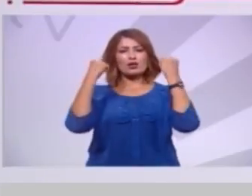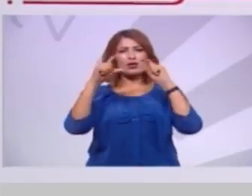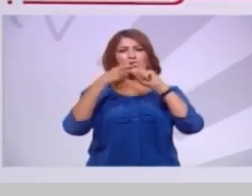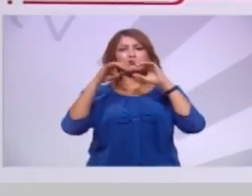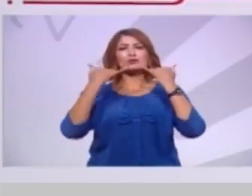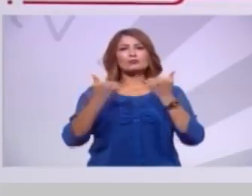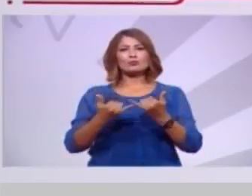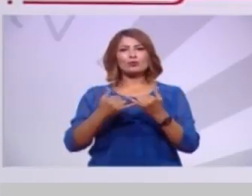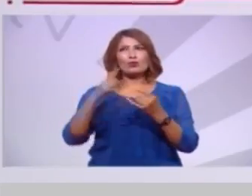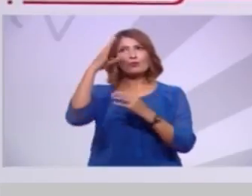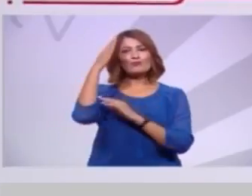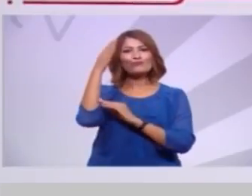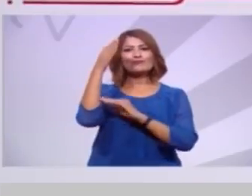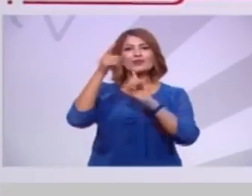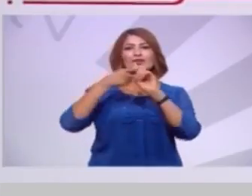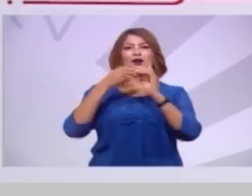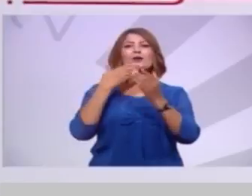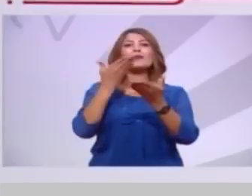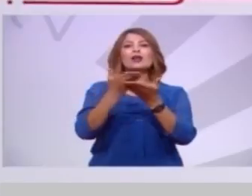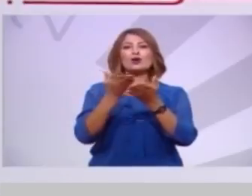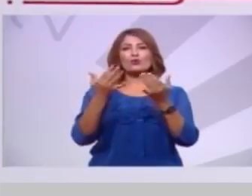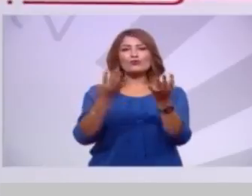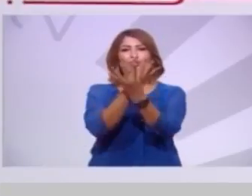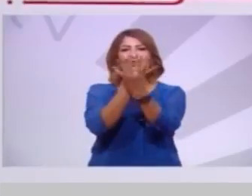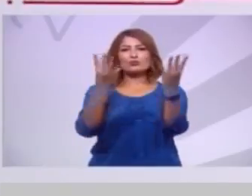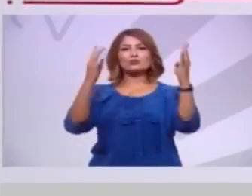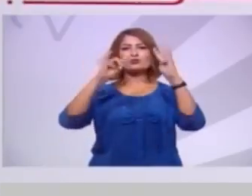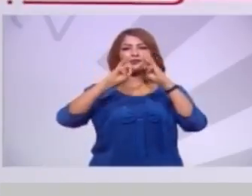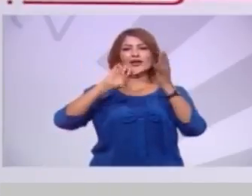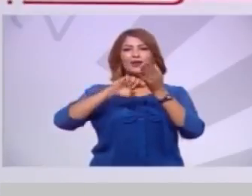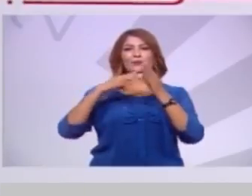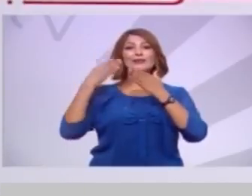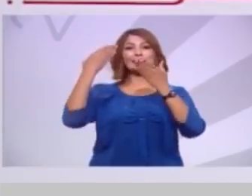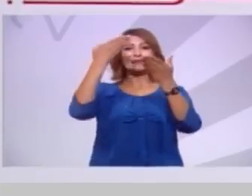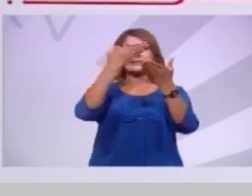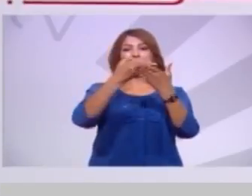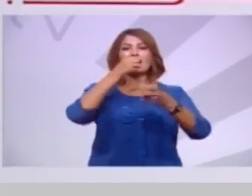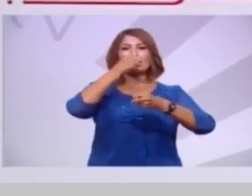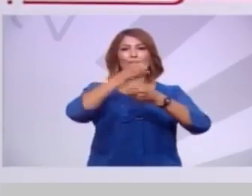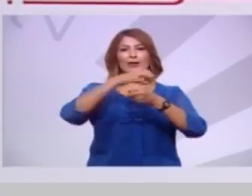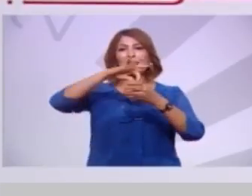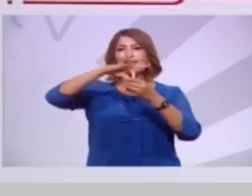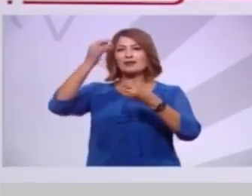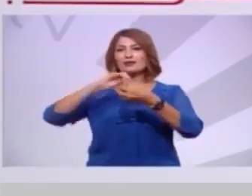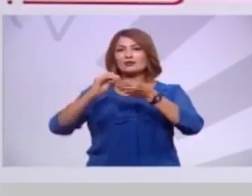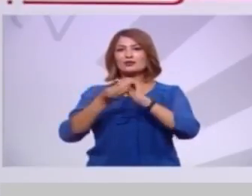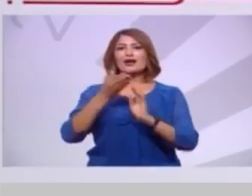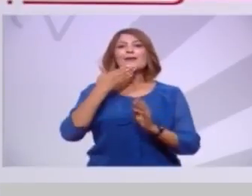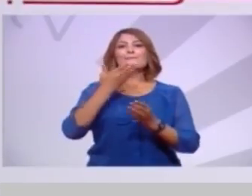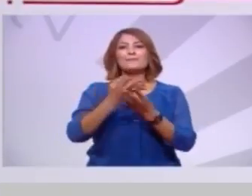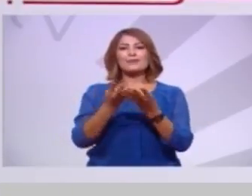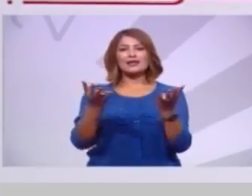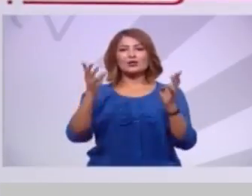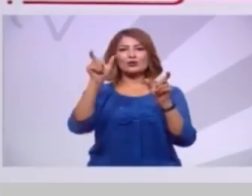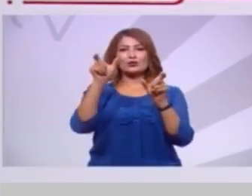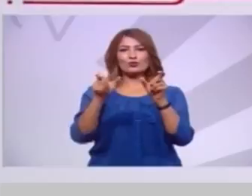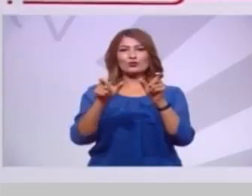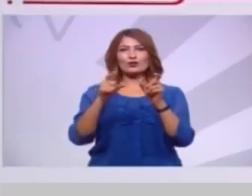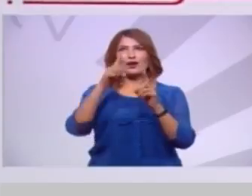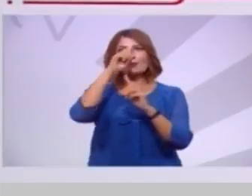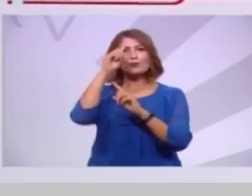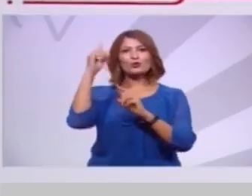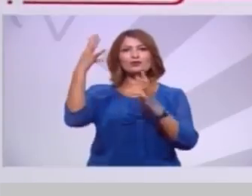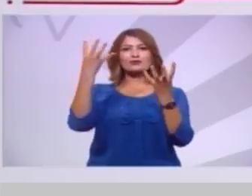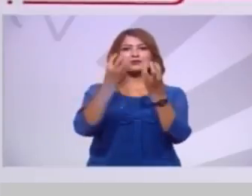وكلنا امل في نيل ثقه شعبنا العظيم معولين على قدرته في حسن اختيار من يمثله اذاننا بمشيئه الله